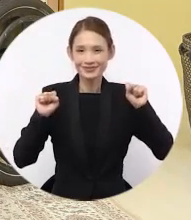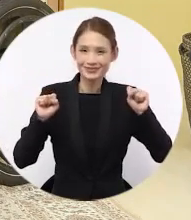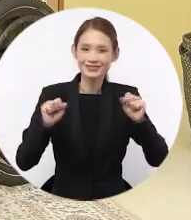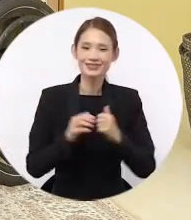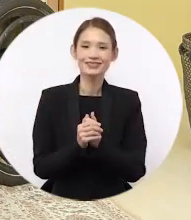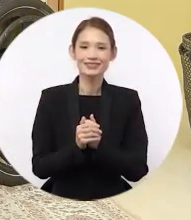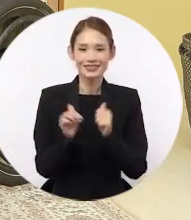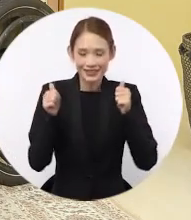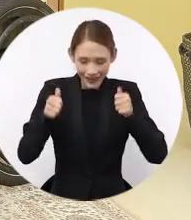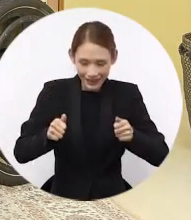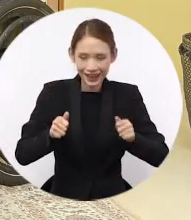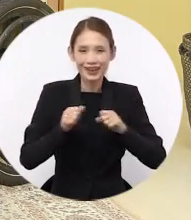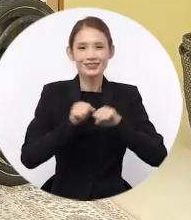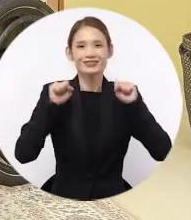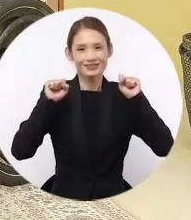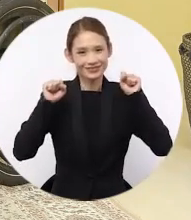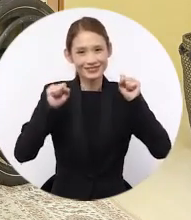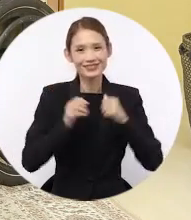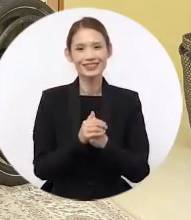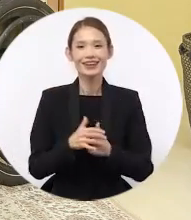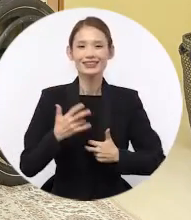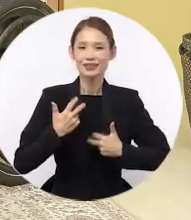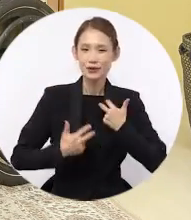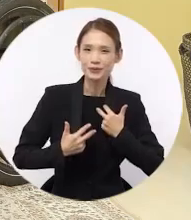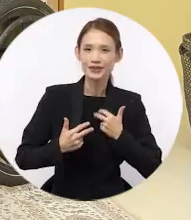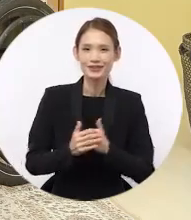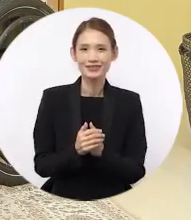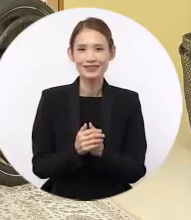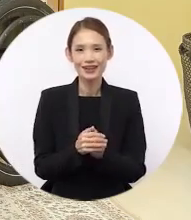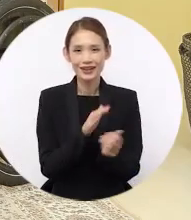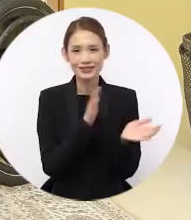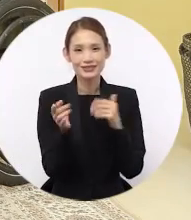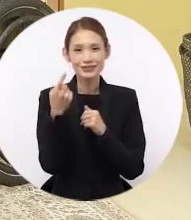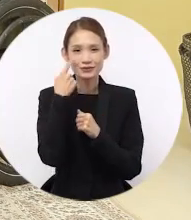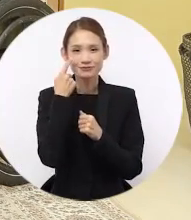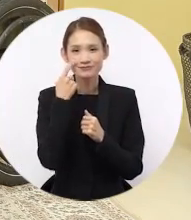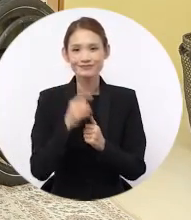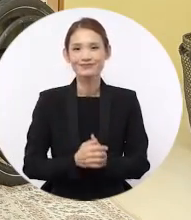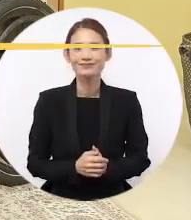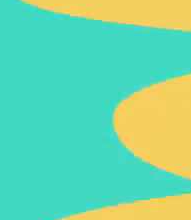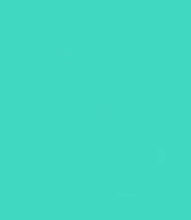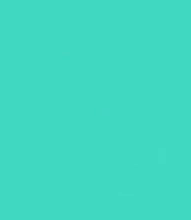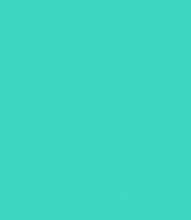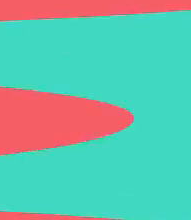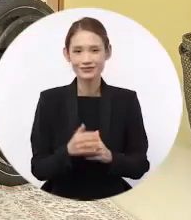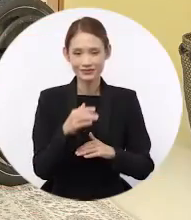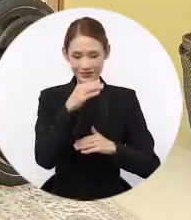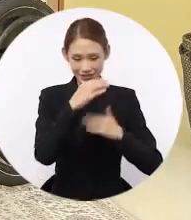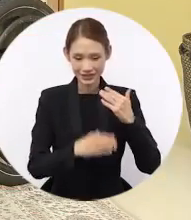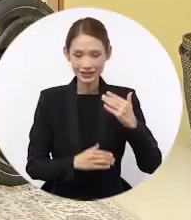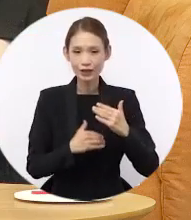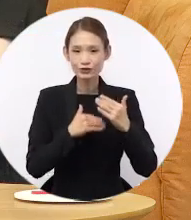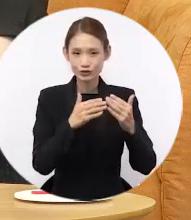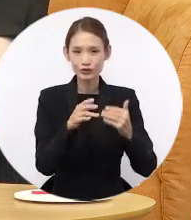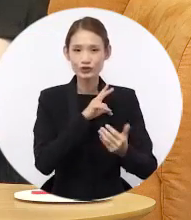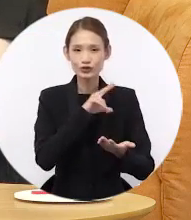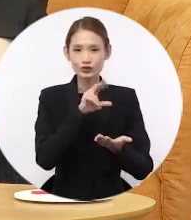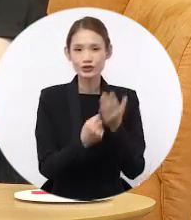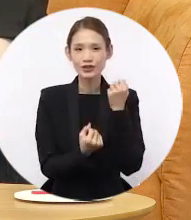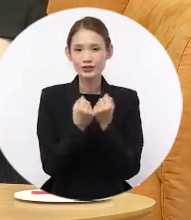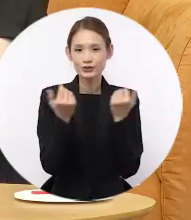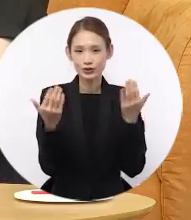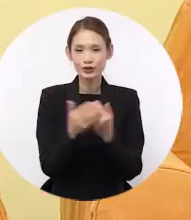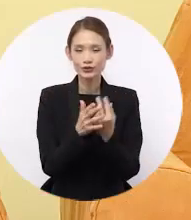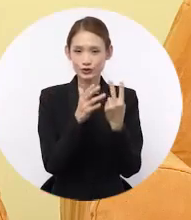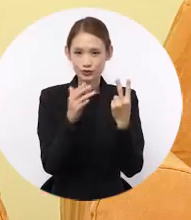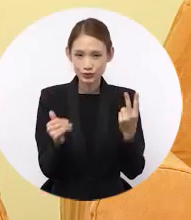안녕하세요. 네, 인사 한번 신나게 드려봤으니까 또 재밌게 한번 진행해보도록 하겠습니다. 진행 순서는 제가 토론 주제를